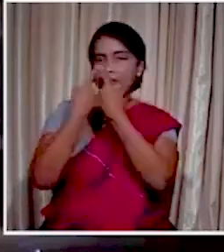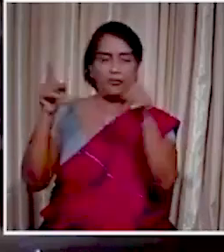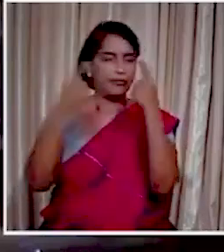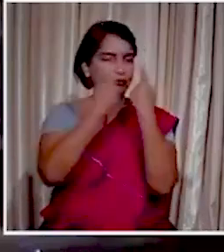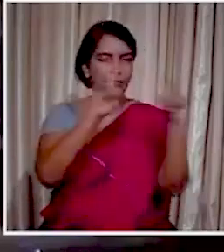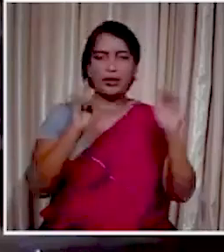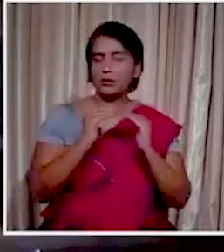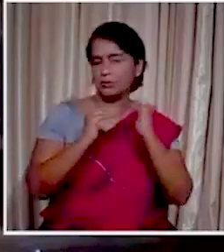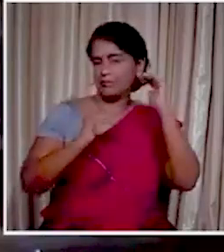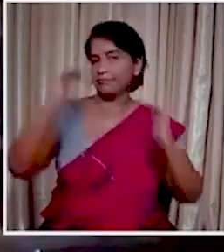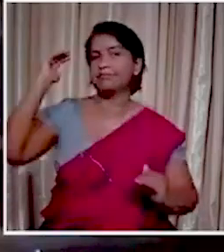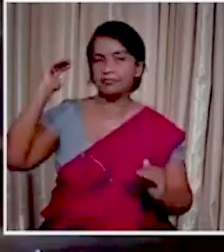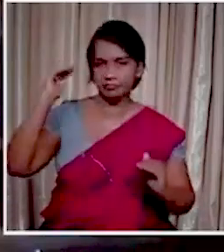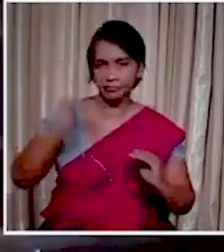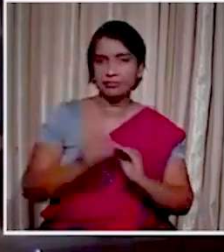वीति बिन